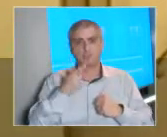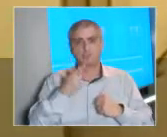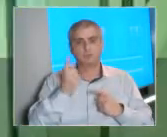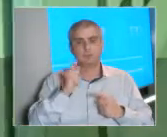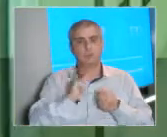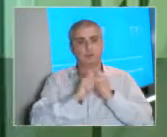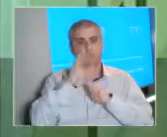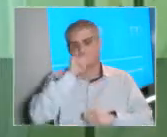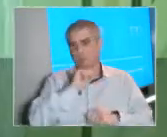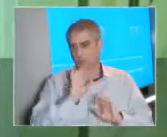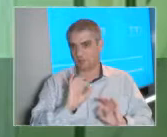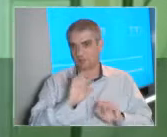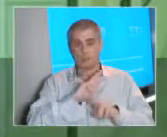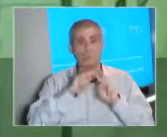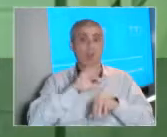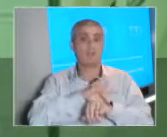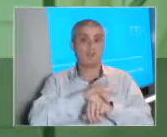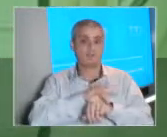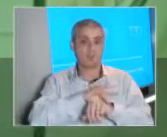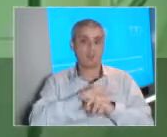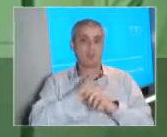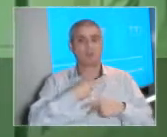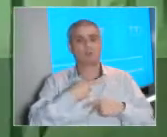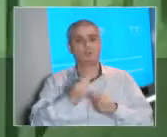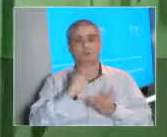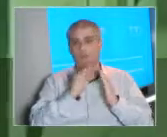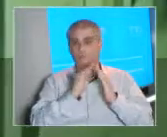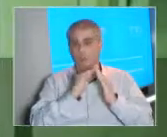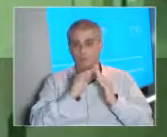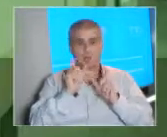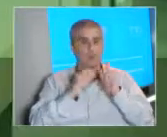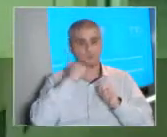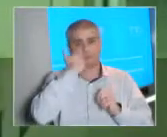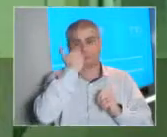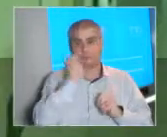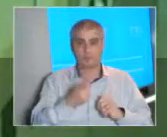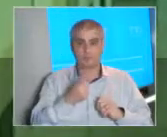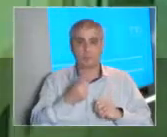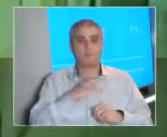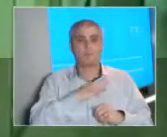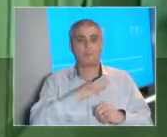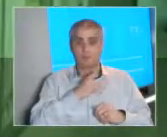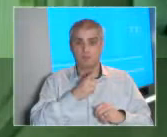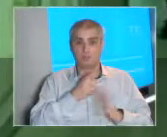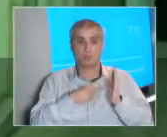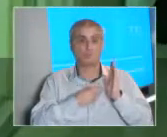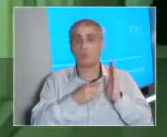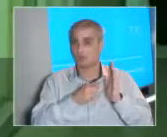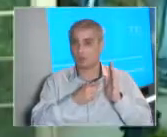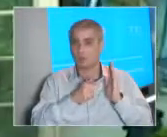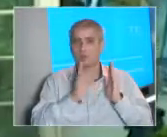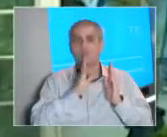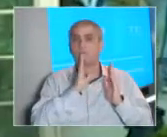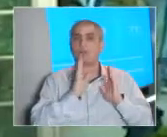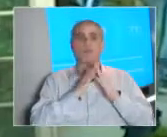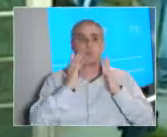שצריך לשנות גם תפיסת עולם בעולם הרפואה בכלל, לעבור להשפוזי בית, האוכלוסייה מתבגרת, מערכת הבריאות במודל הזה, יש בעיה